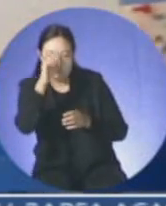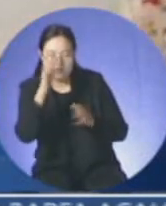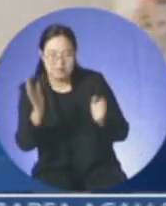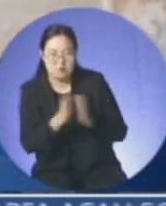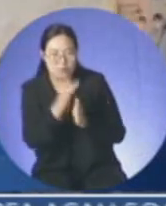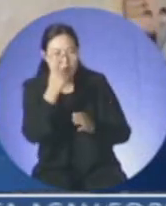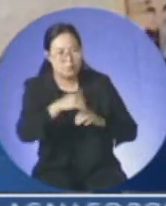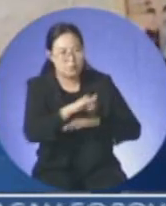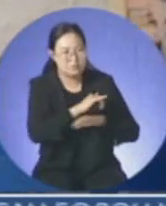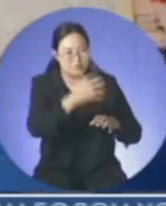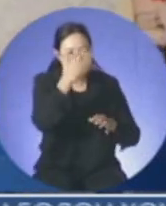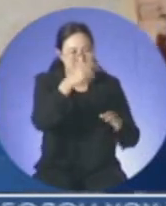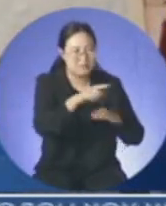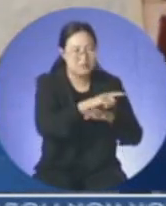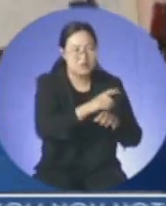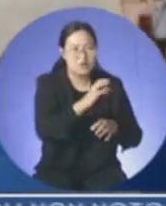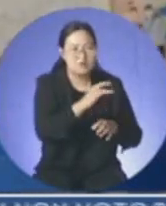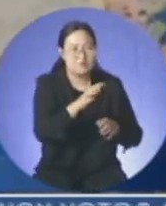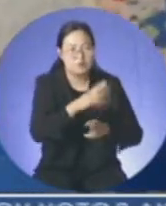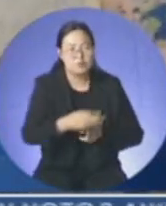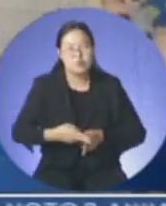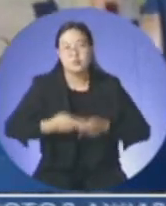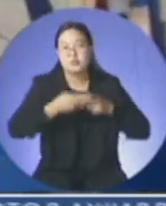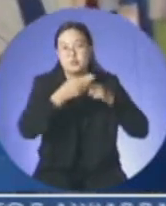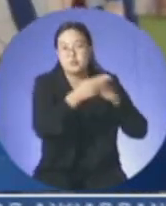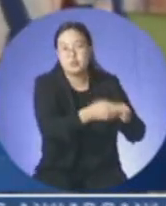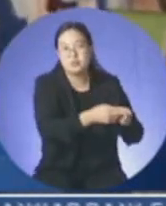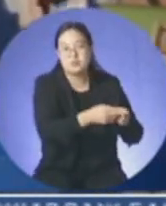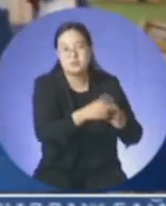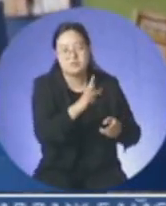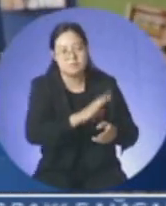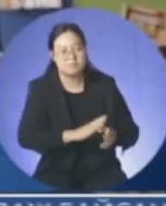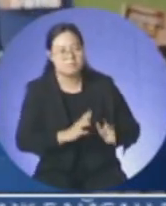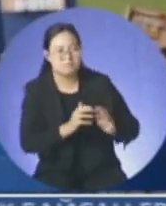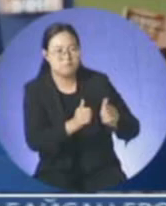газар хүүхдийн хорт хавдрын туслан төлөвлөгийн тогтолцоог